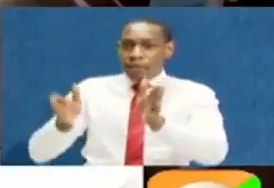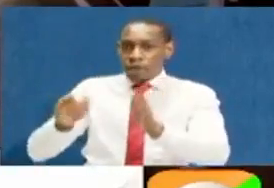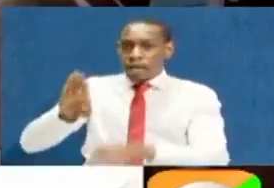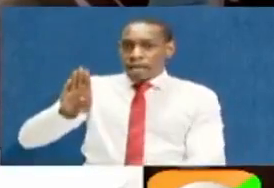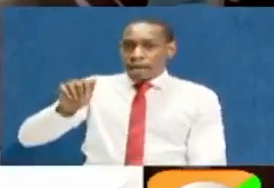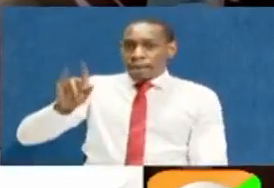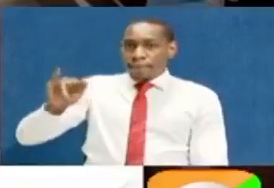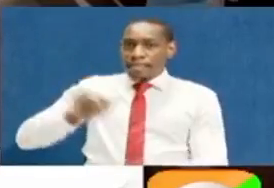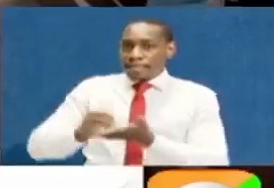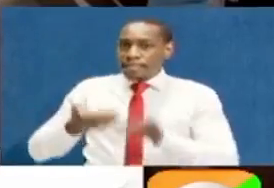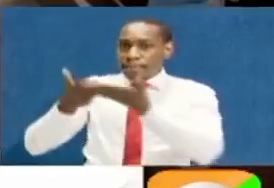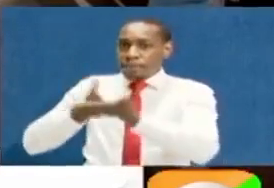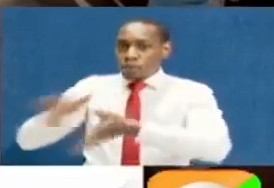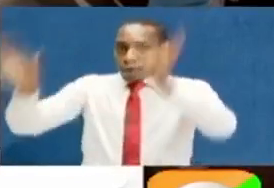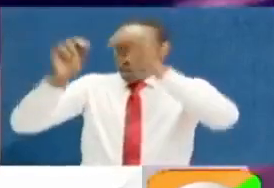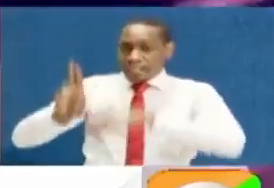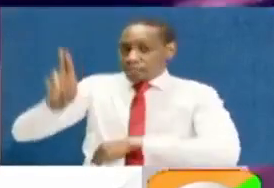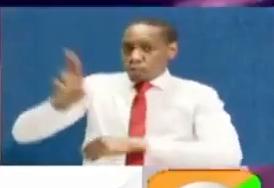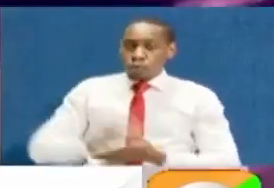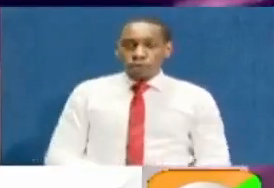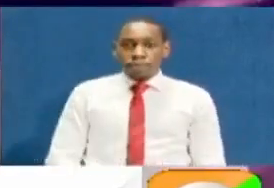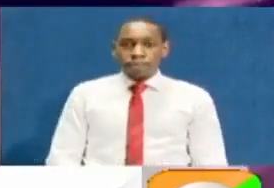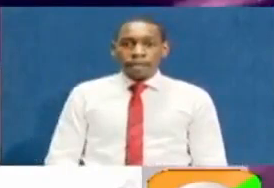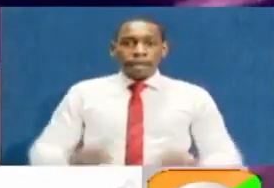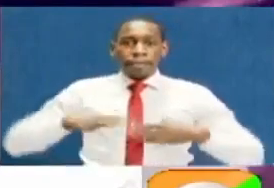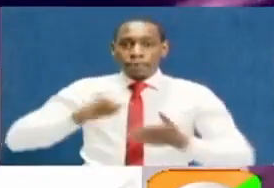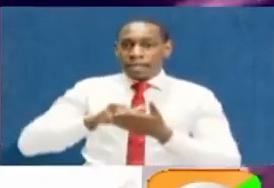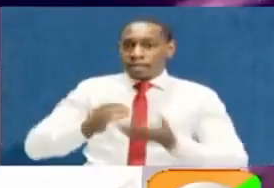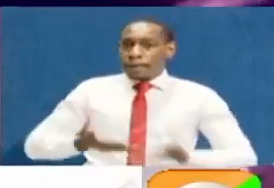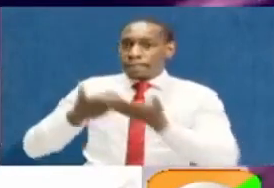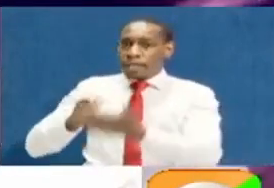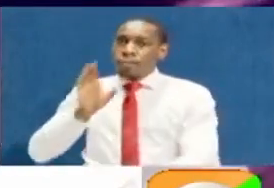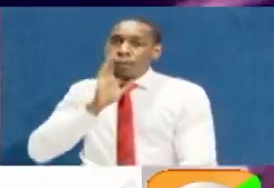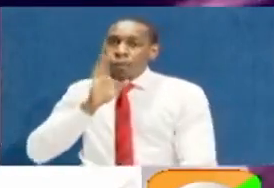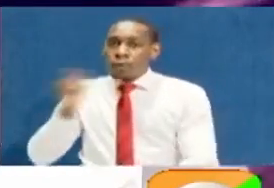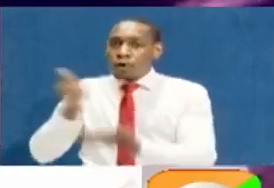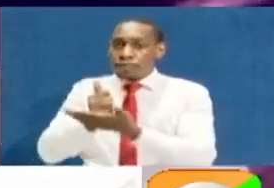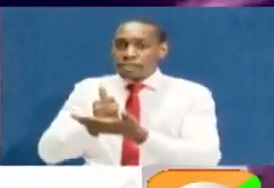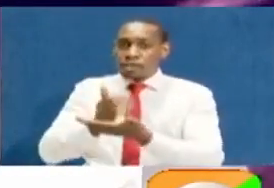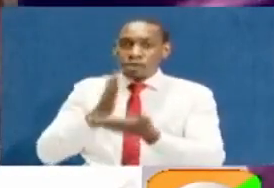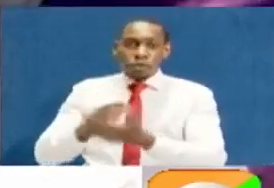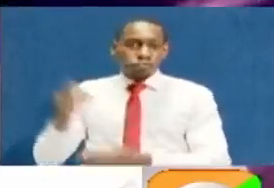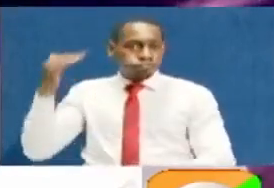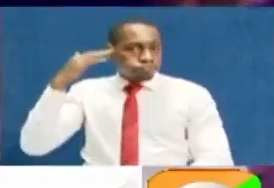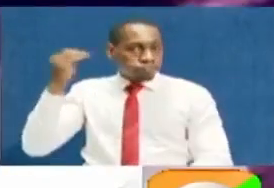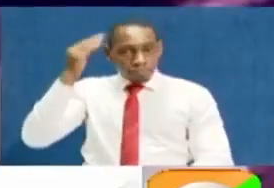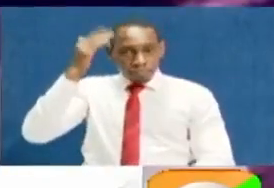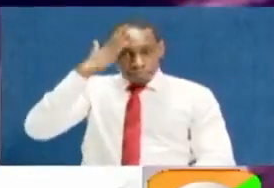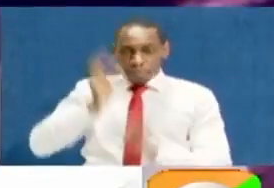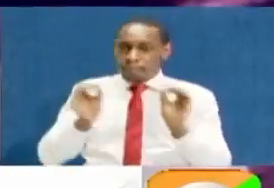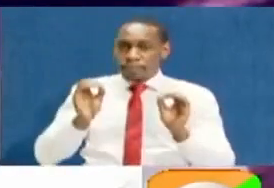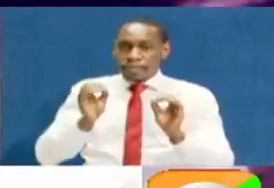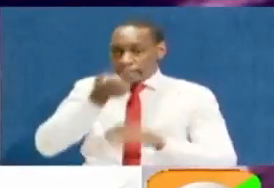Badi ambao alikabidhiwa na Rais Uhuru Kenyatta. Wale wanakuletea propaganda kwa ofisi, ingie masikio ya right, itoke na ya left.